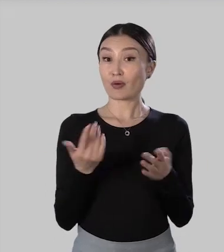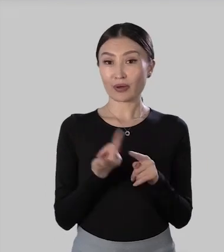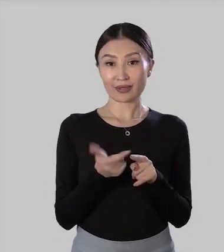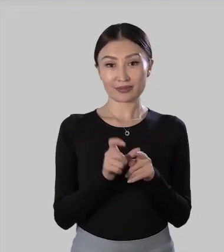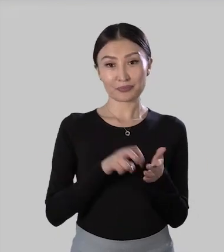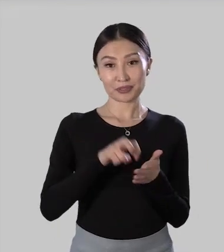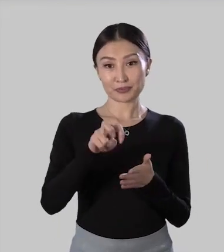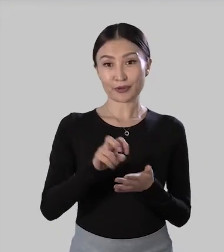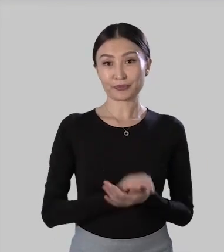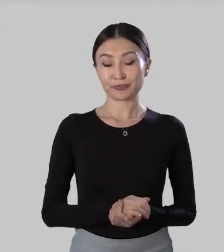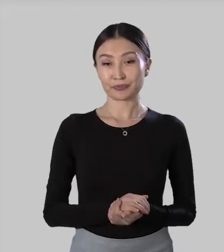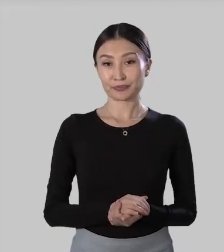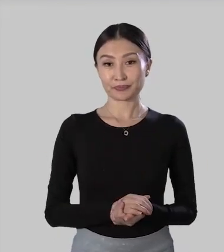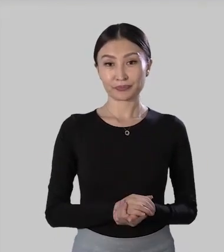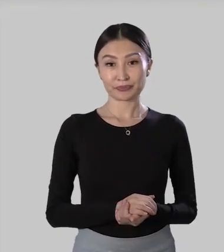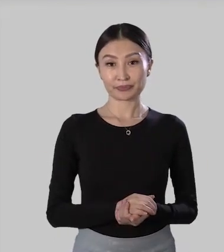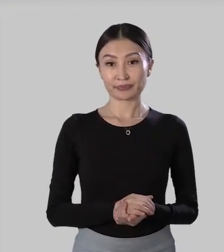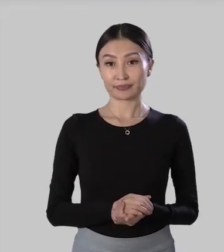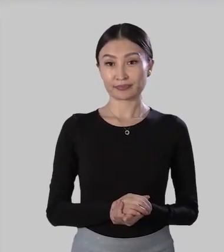Какое это письмо?